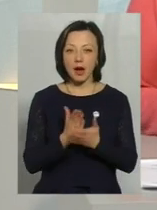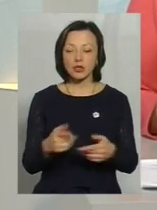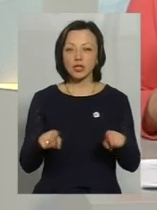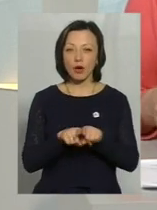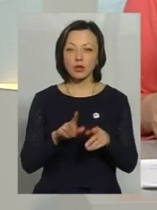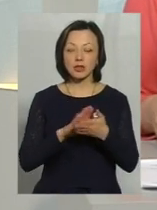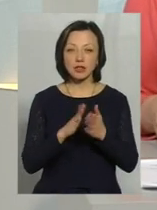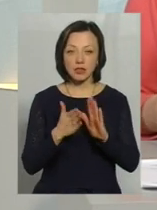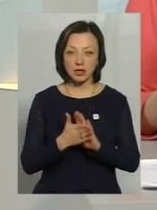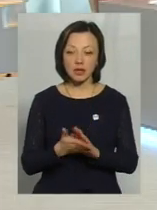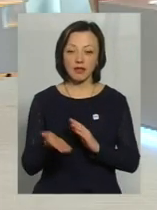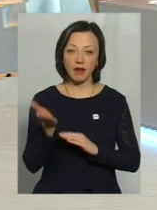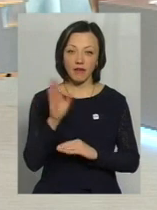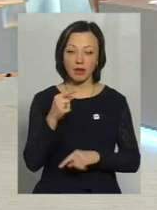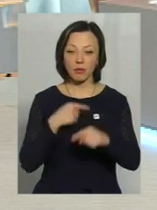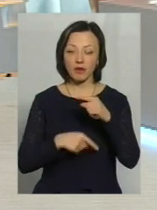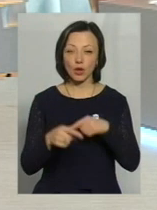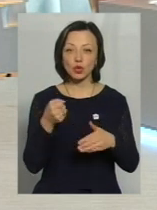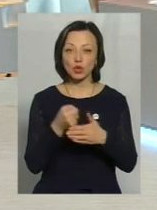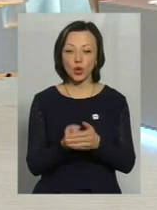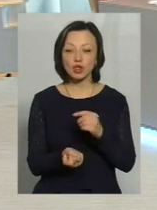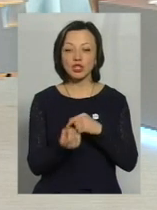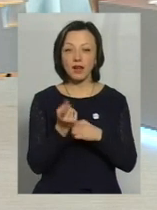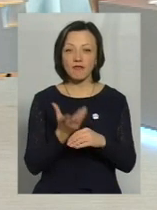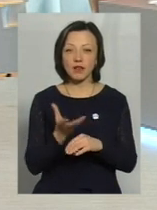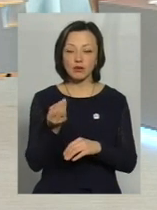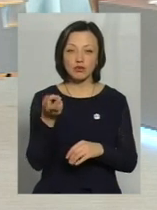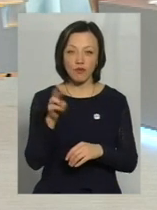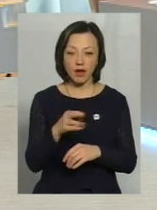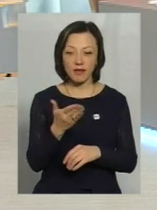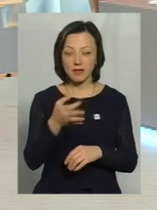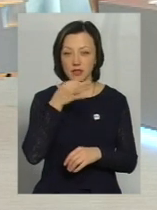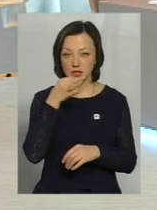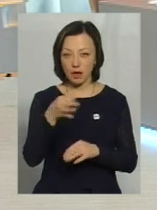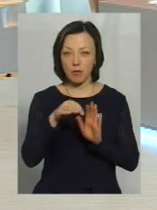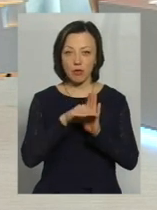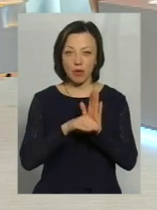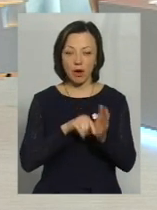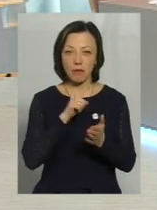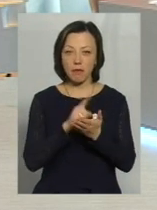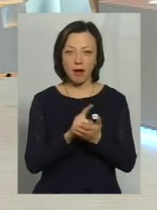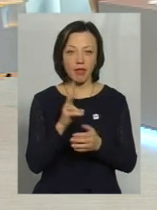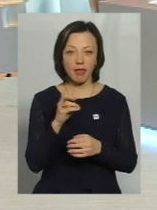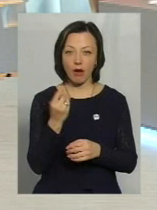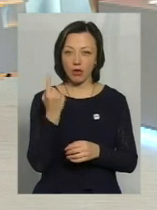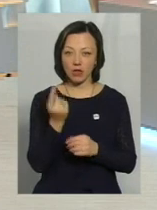до джерел фінансування. Оскільки ви вже зазначали, що по програмі це має бути не одне